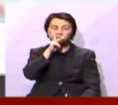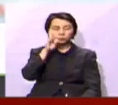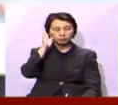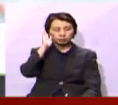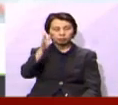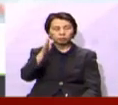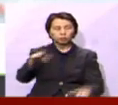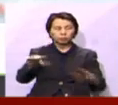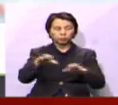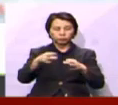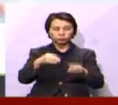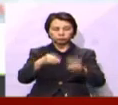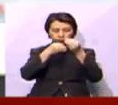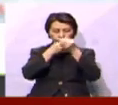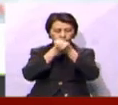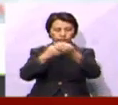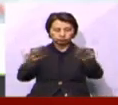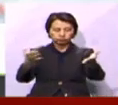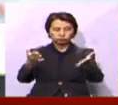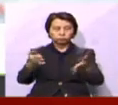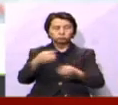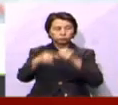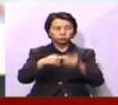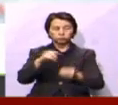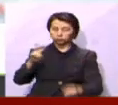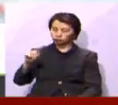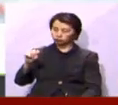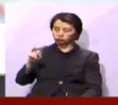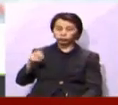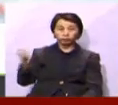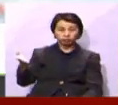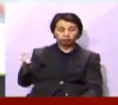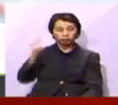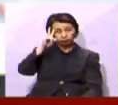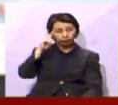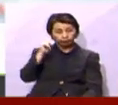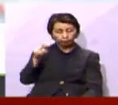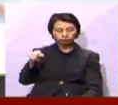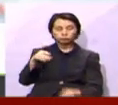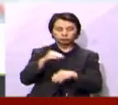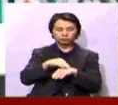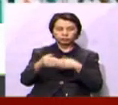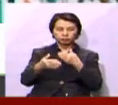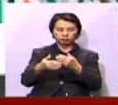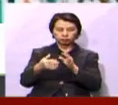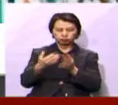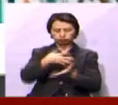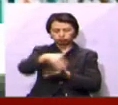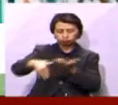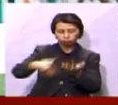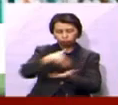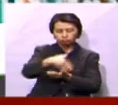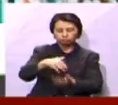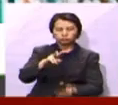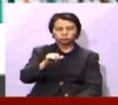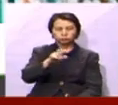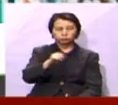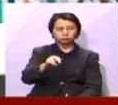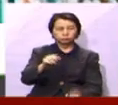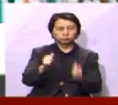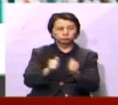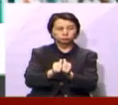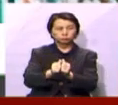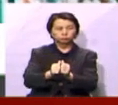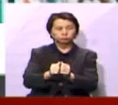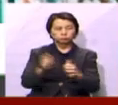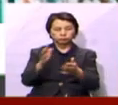dijangka membuat pengumuman rasmi mengenai Van Kuyat dalam masa terdekat. Kombinasi antara Liridon Krasniqi dan Van